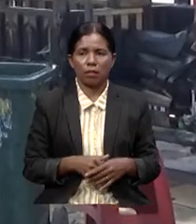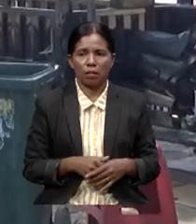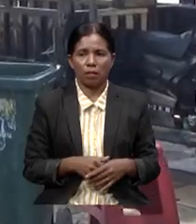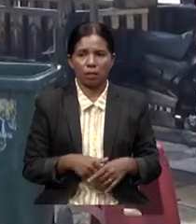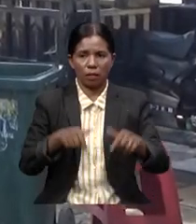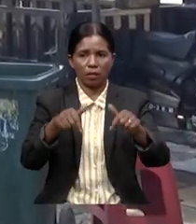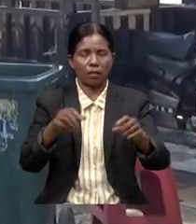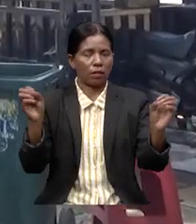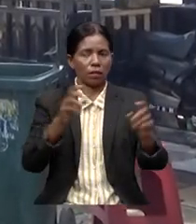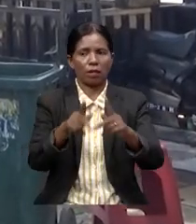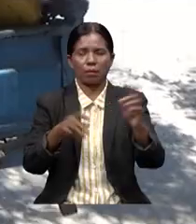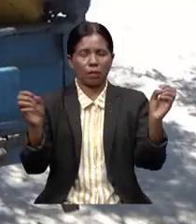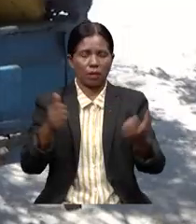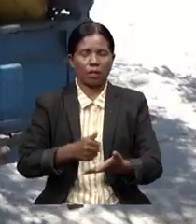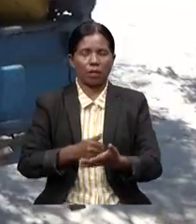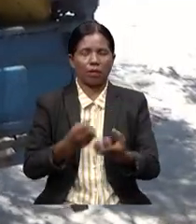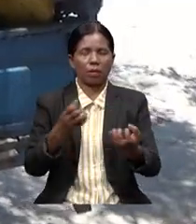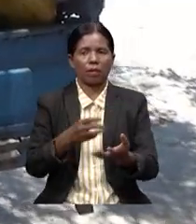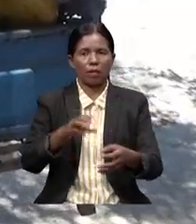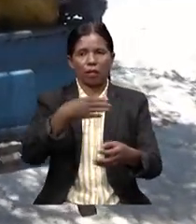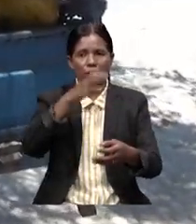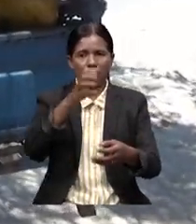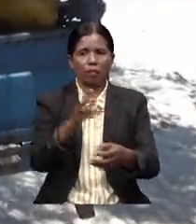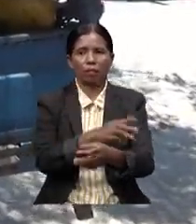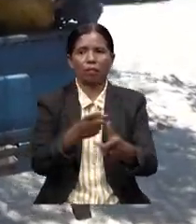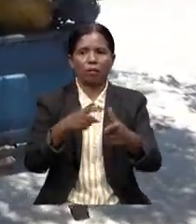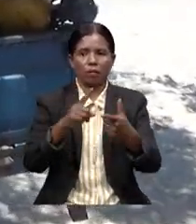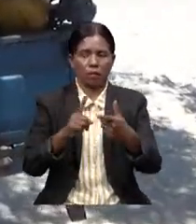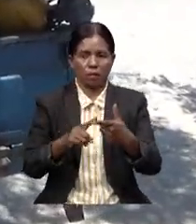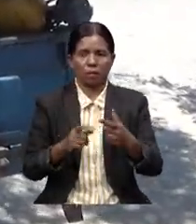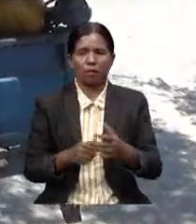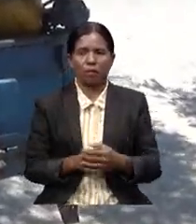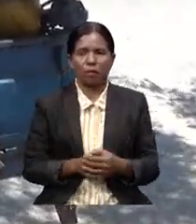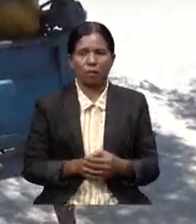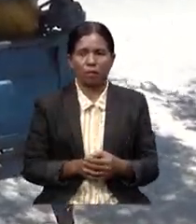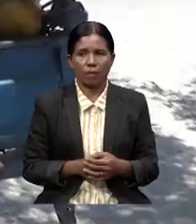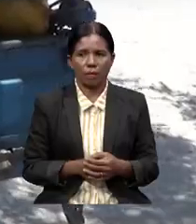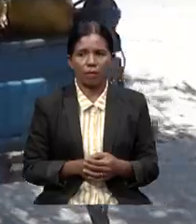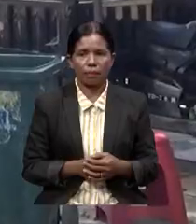Tambah ini adalah dong sigur baik mak. Terus kalau